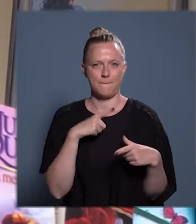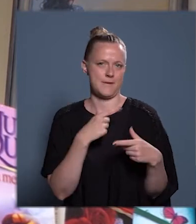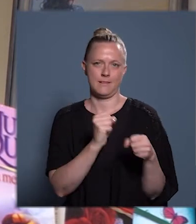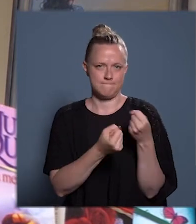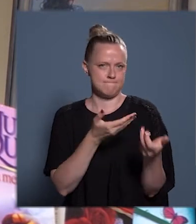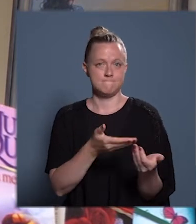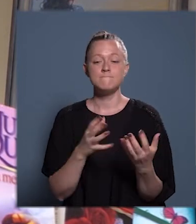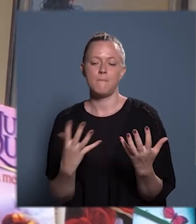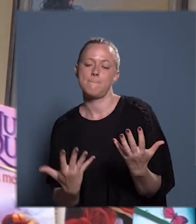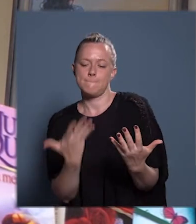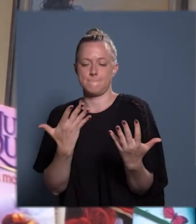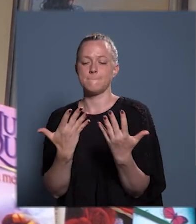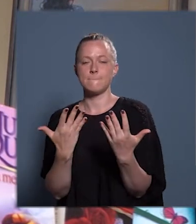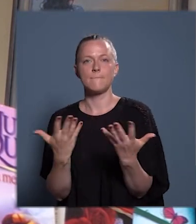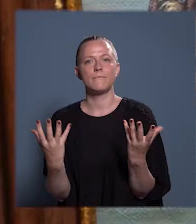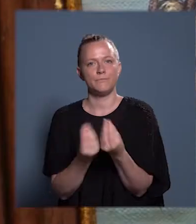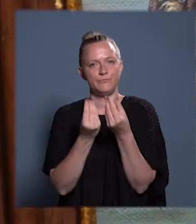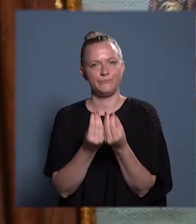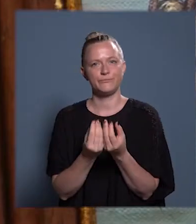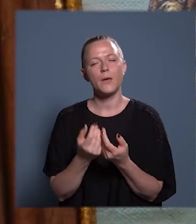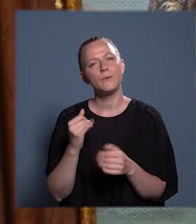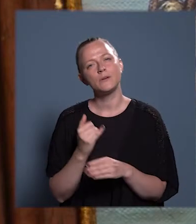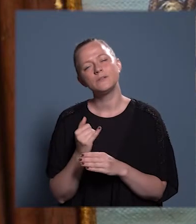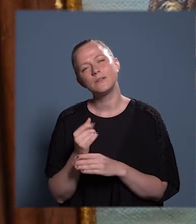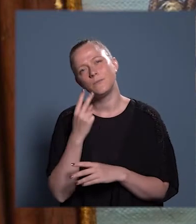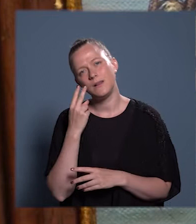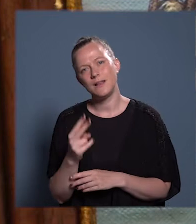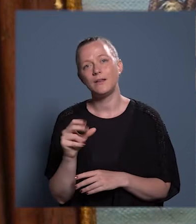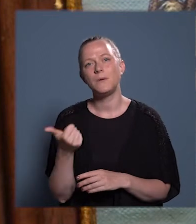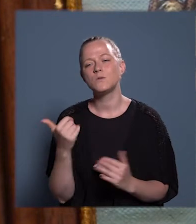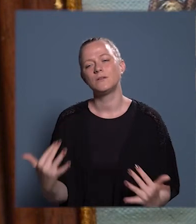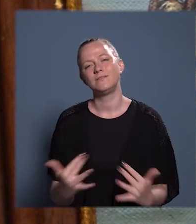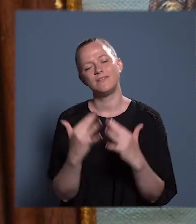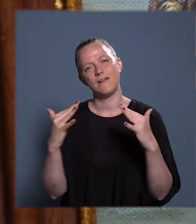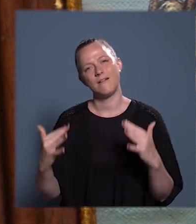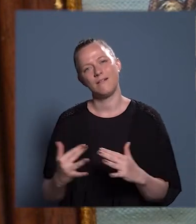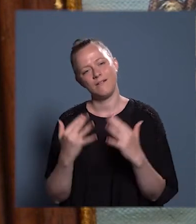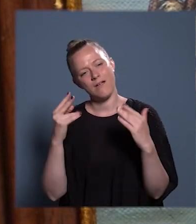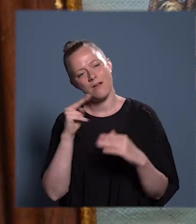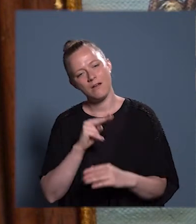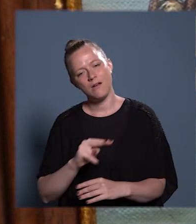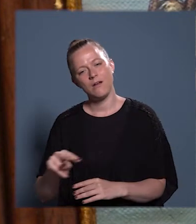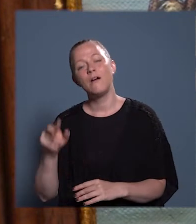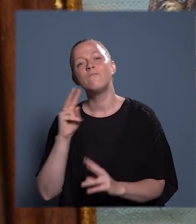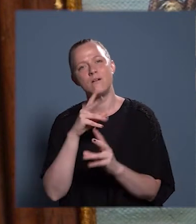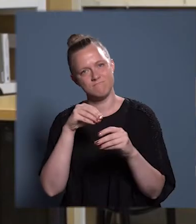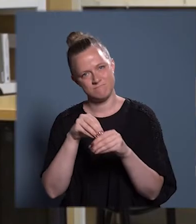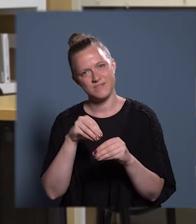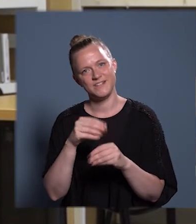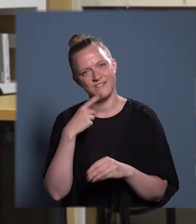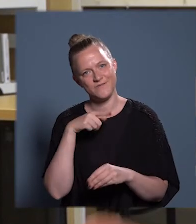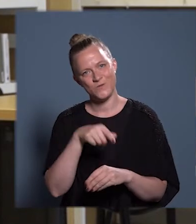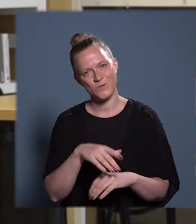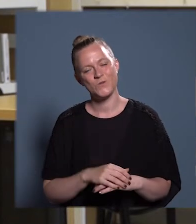igazából láttam először a dengert, akkor is ott van benne, volt